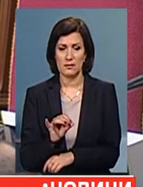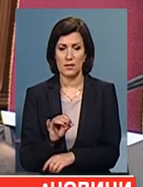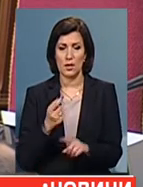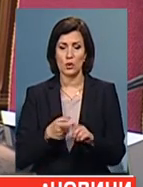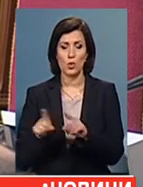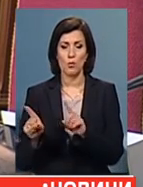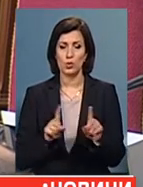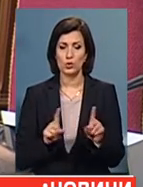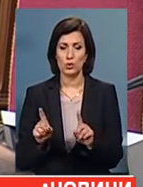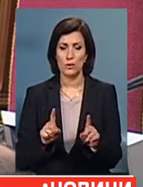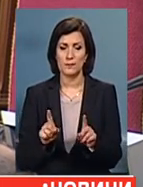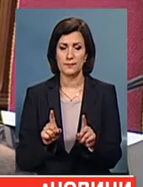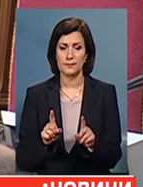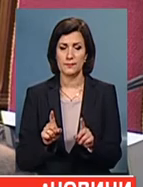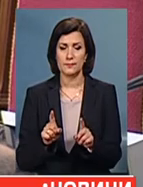Тому що